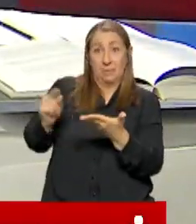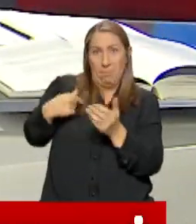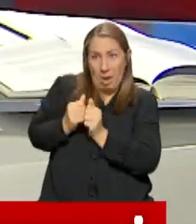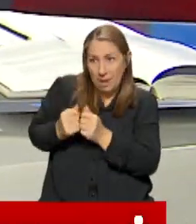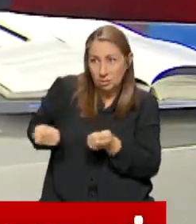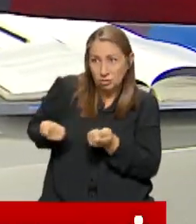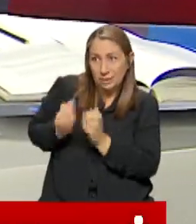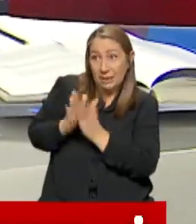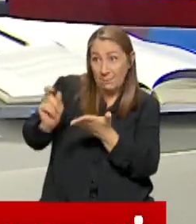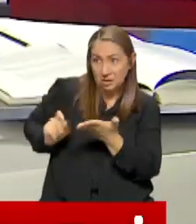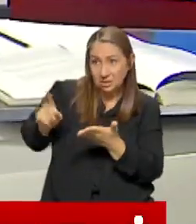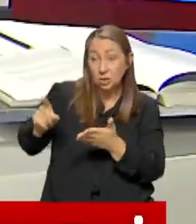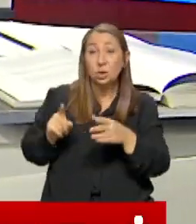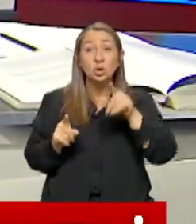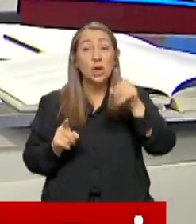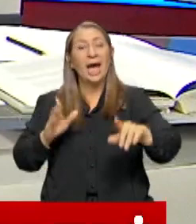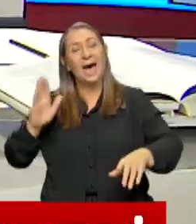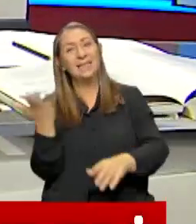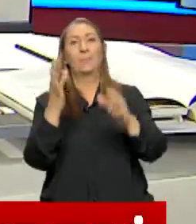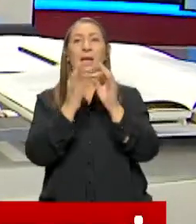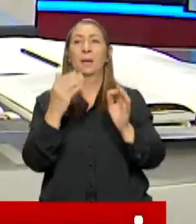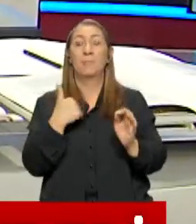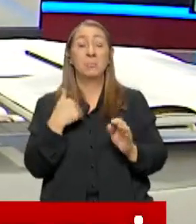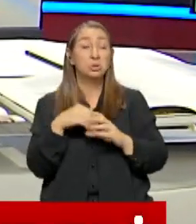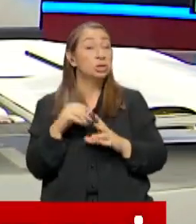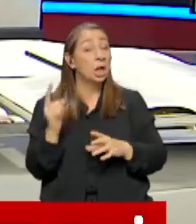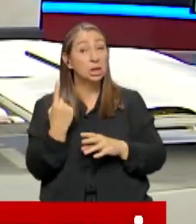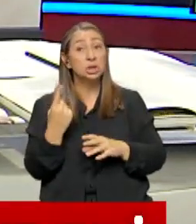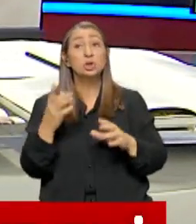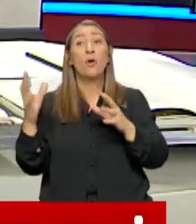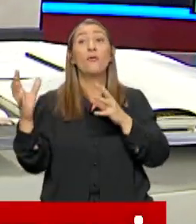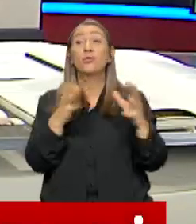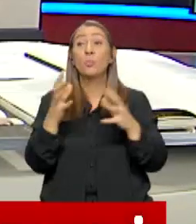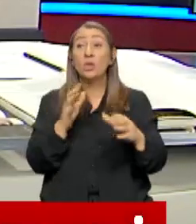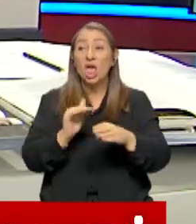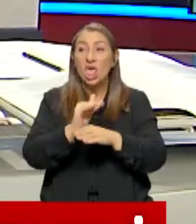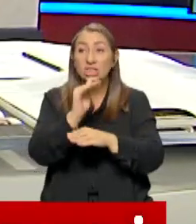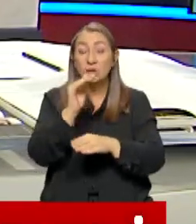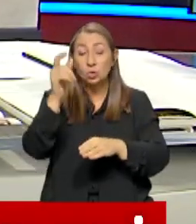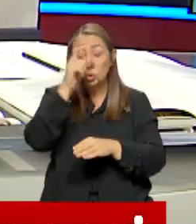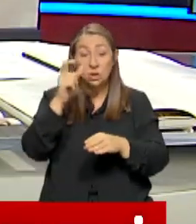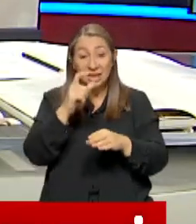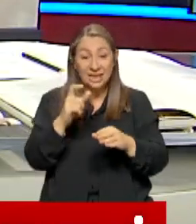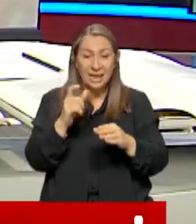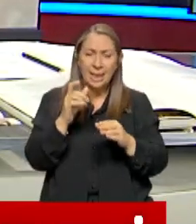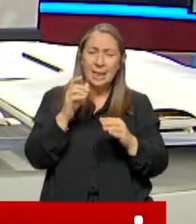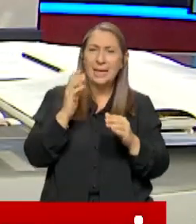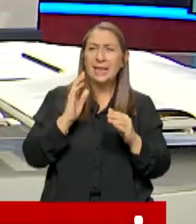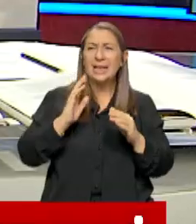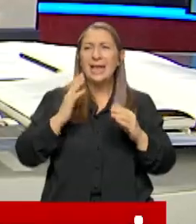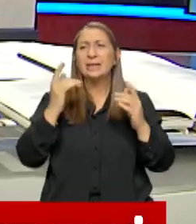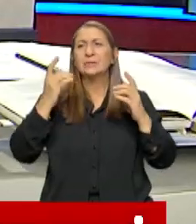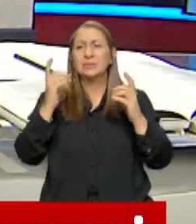yaptık yani şu Hadi be benim için ilginç Çünkü futbolda yaşanan şeyler ülkenin durumunu 3 aşağı 5